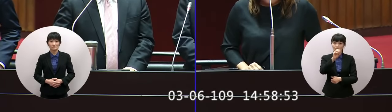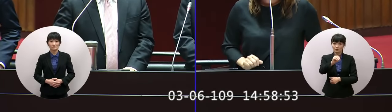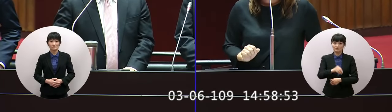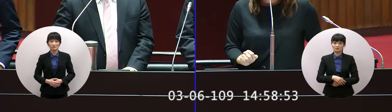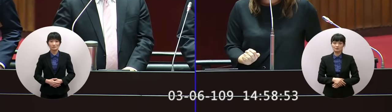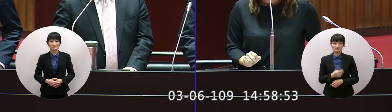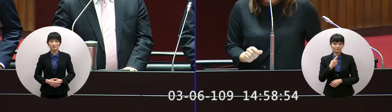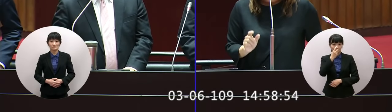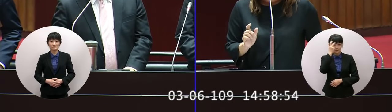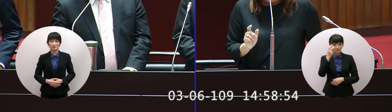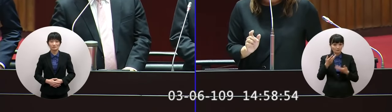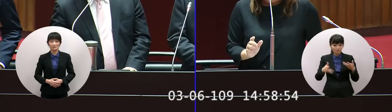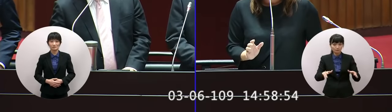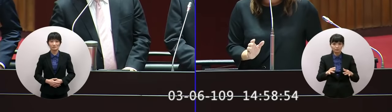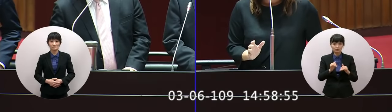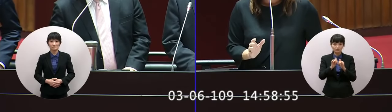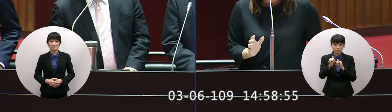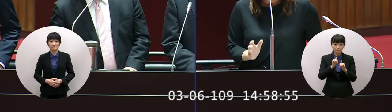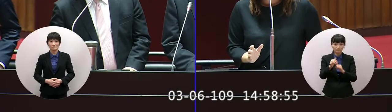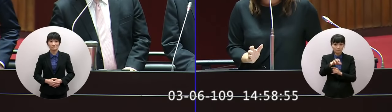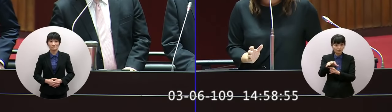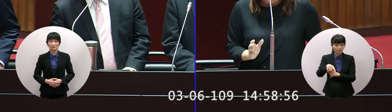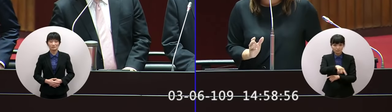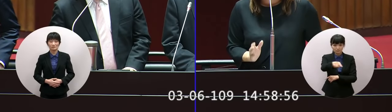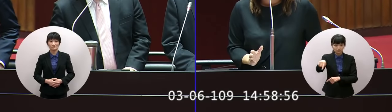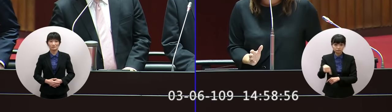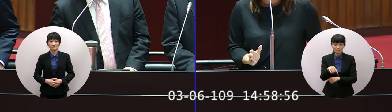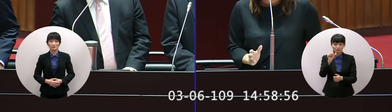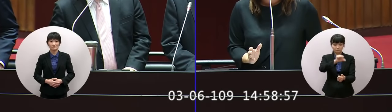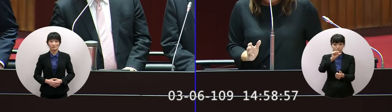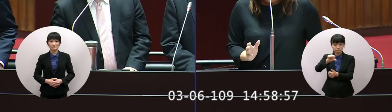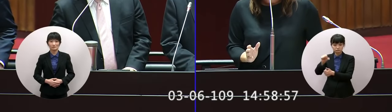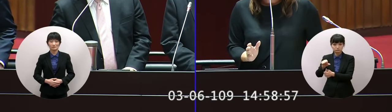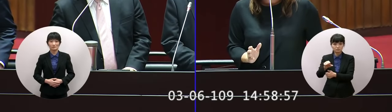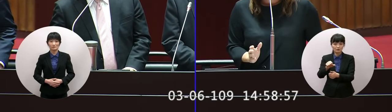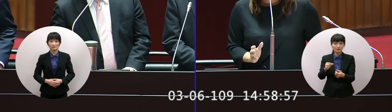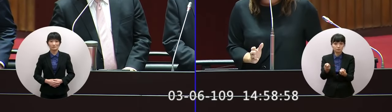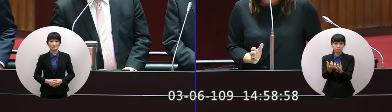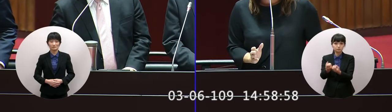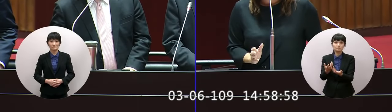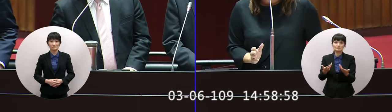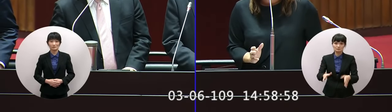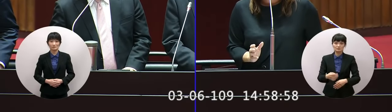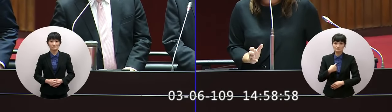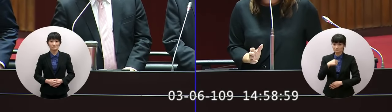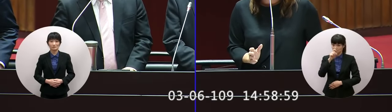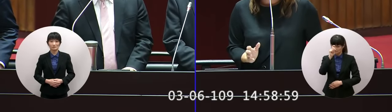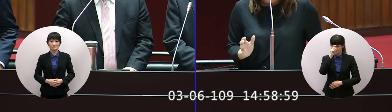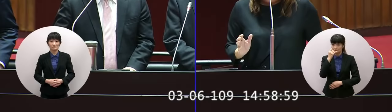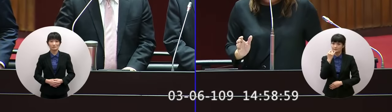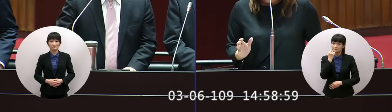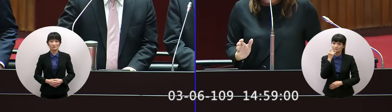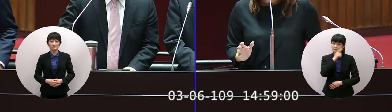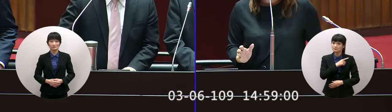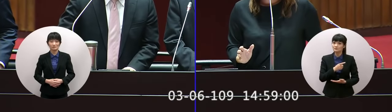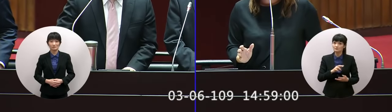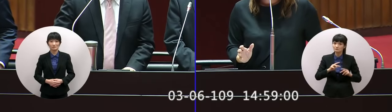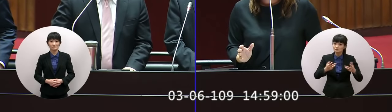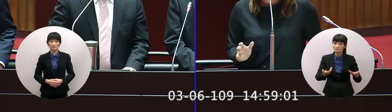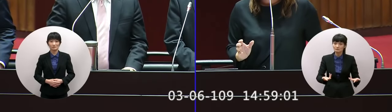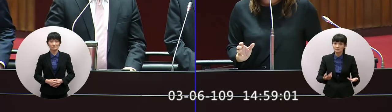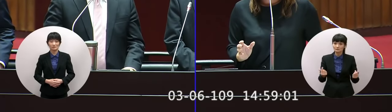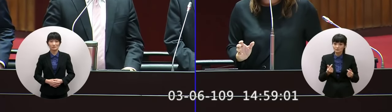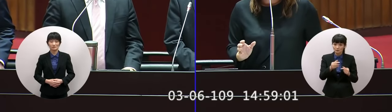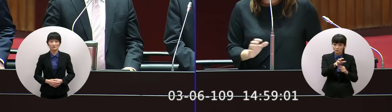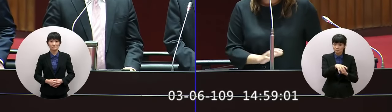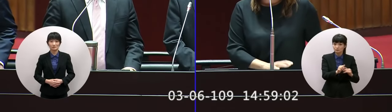了。这个部分我们也希望也要求要符合比例原则，农民在这样的情